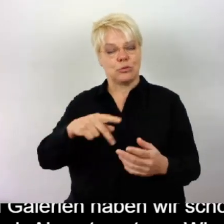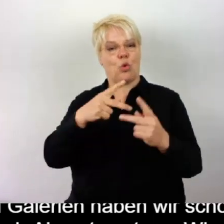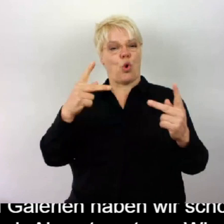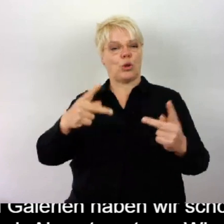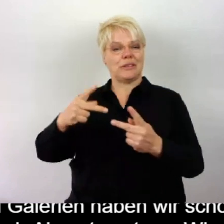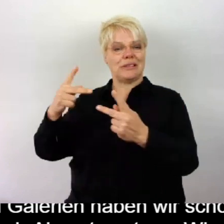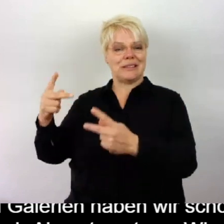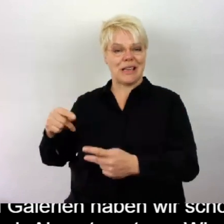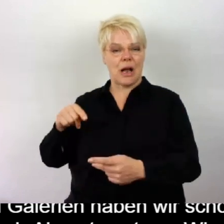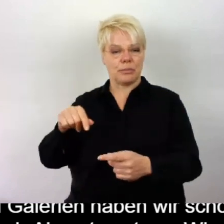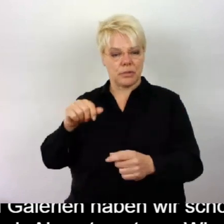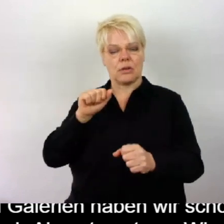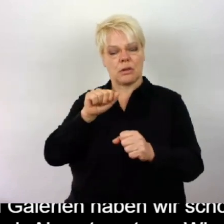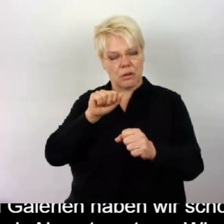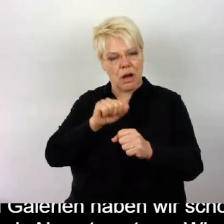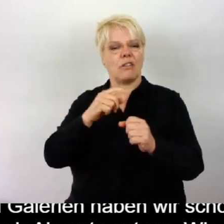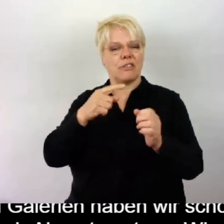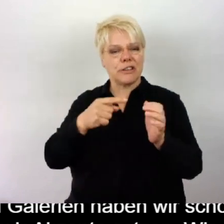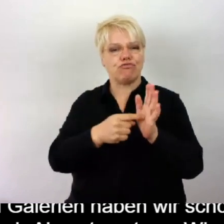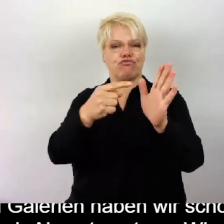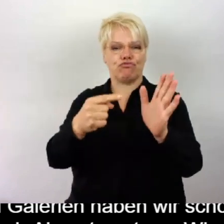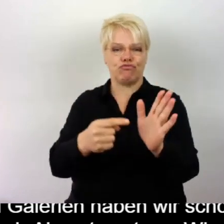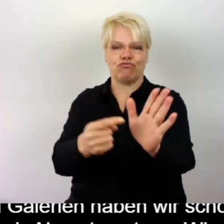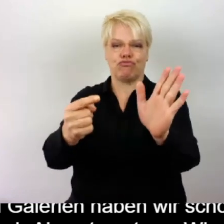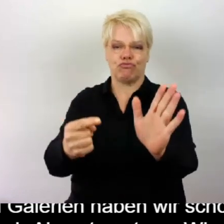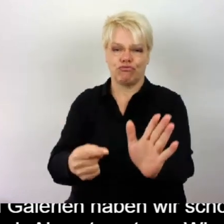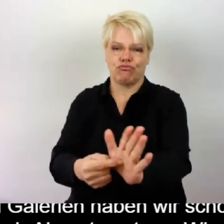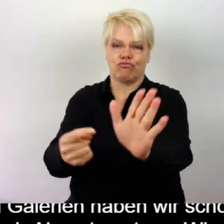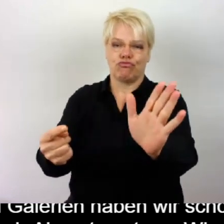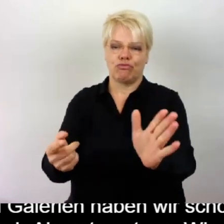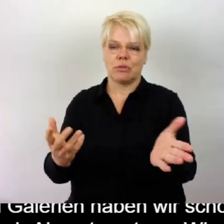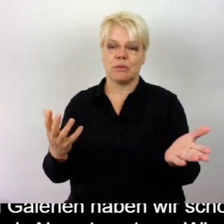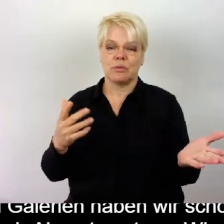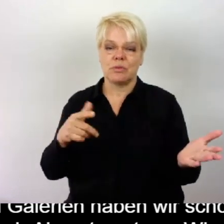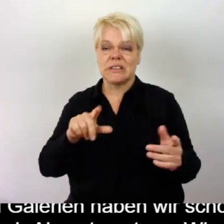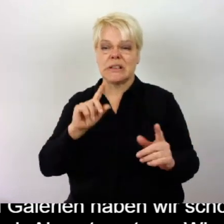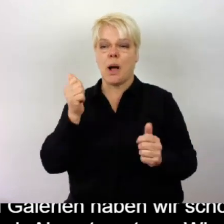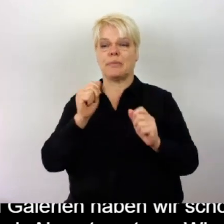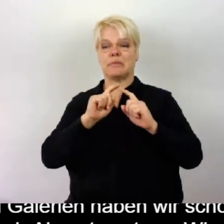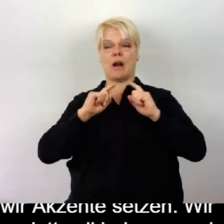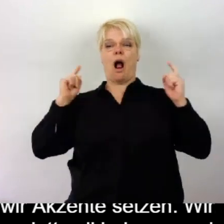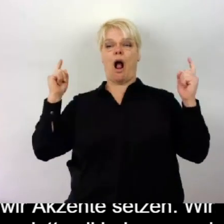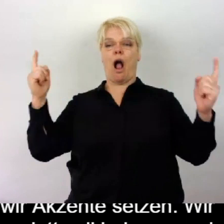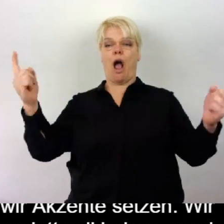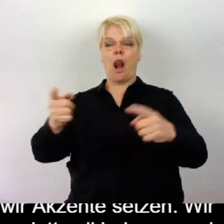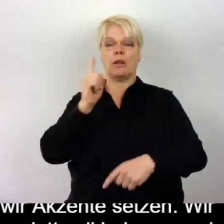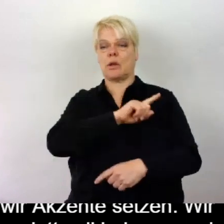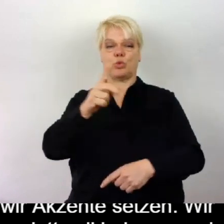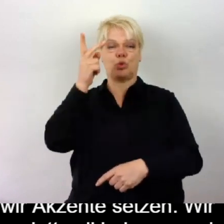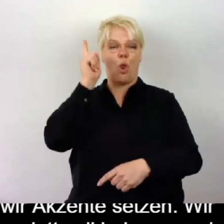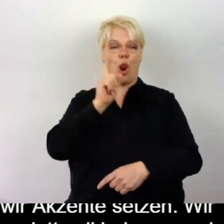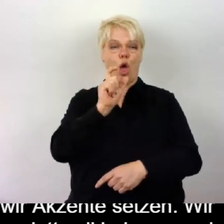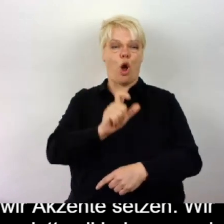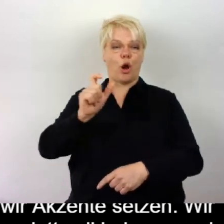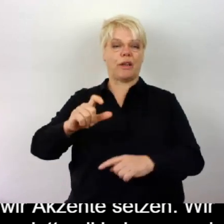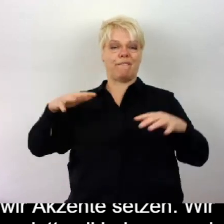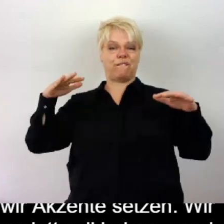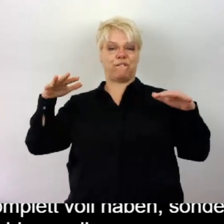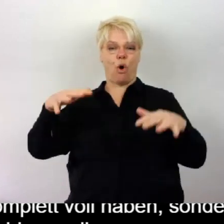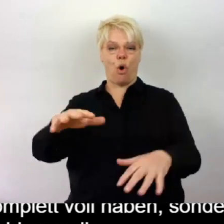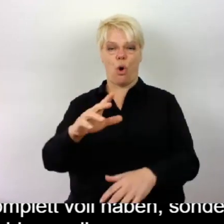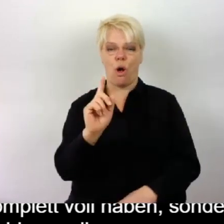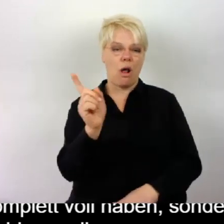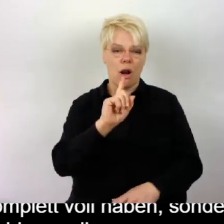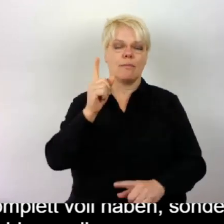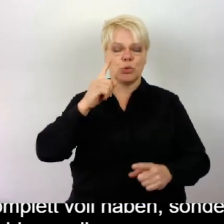können. Die Entscheidung liegt bei dem Ministerpräsidenten und beim Herabbrechen dann eben auch auf bayerischer Ebene. Aber mit dem Ziel, dass wir nach Pfingsten dann auch